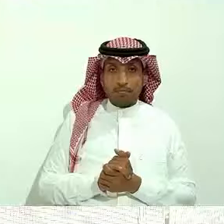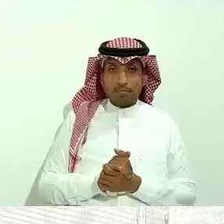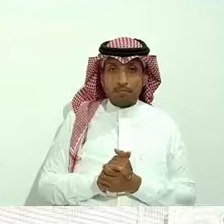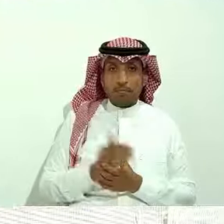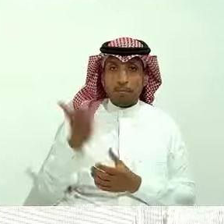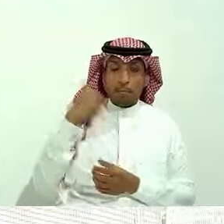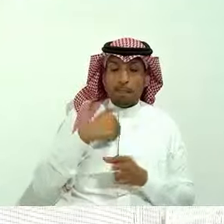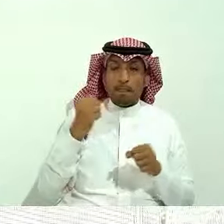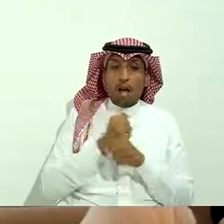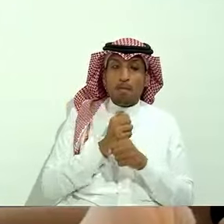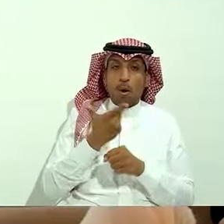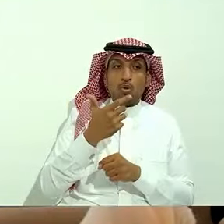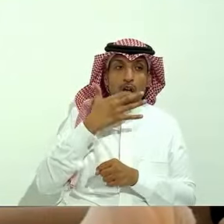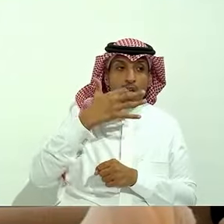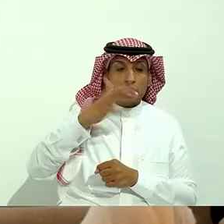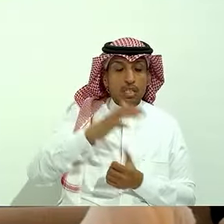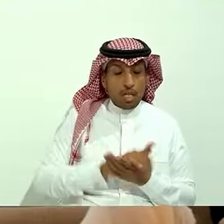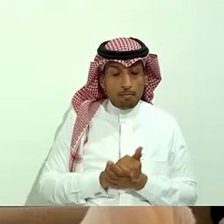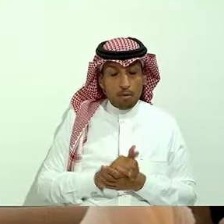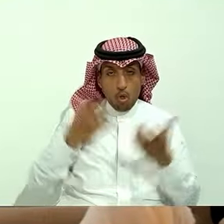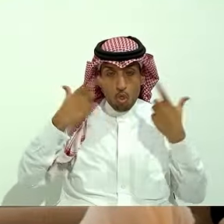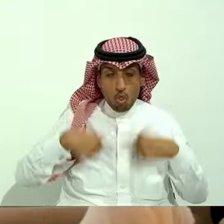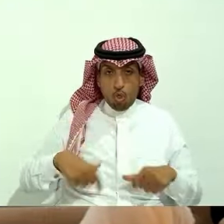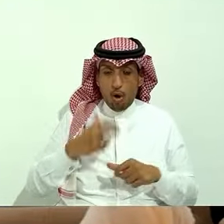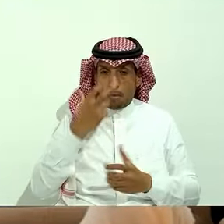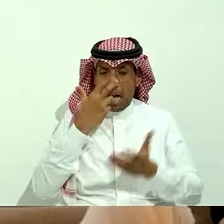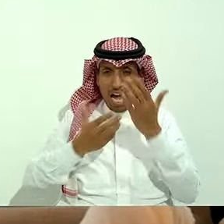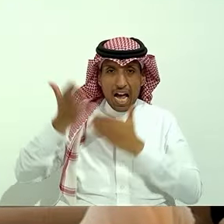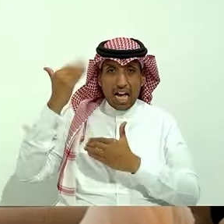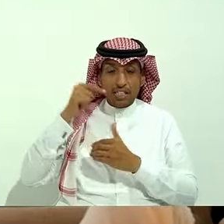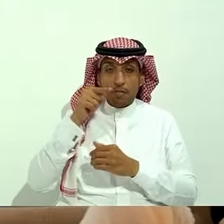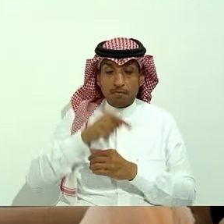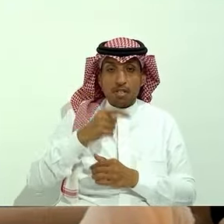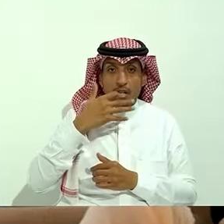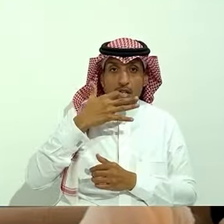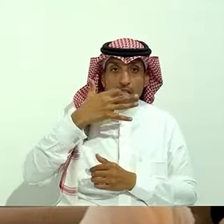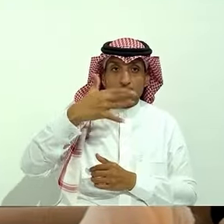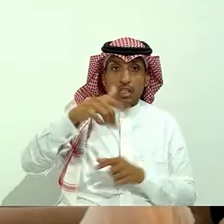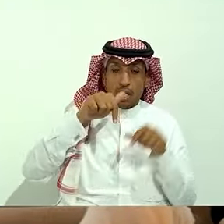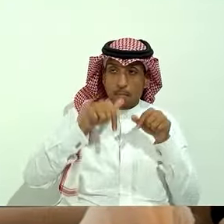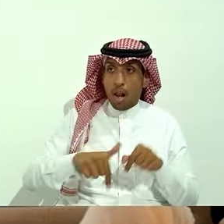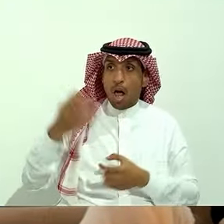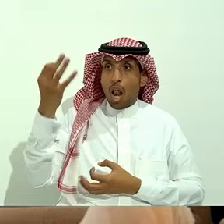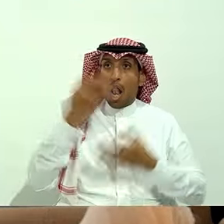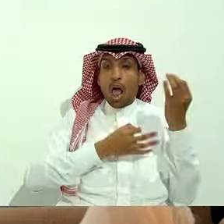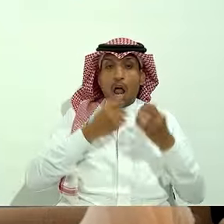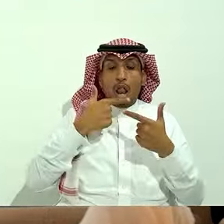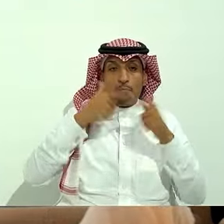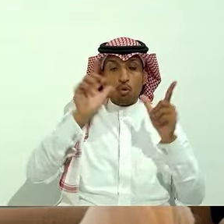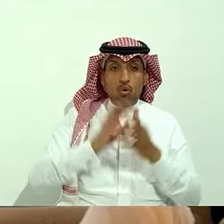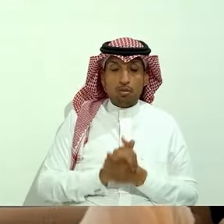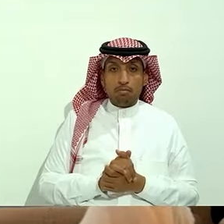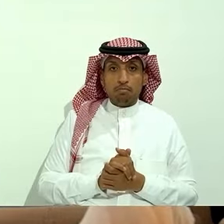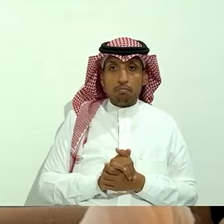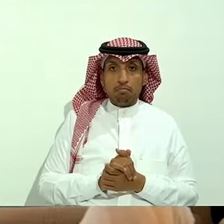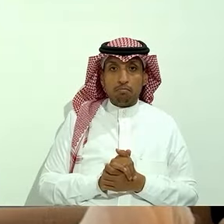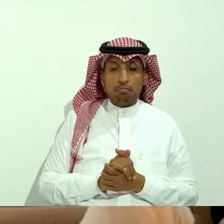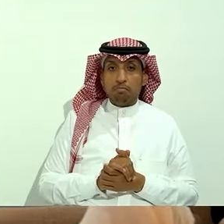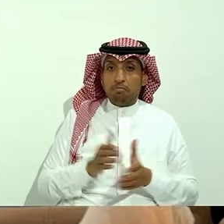وانت عن الاستدامة، اي ازياءنا التقليدية فيها الاستدامة اللي العالم ينادي فيها الان 100%، ما